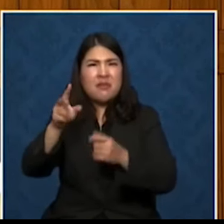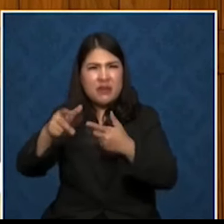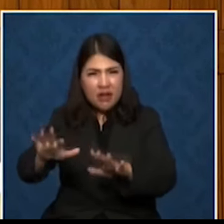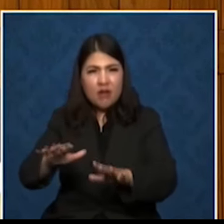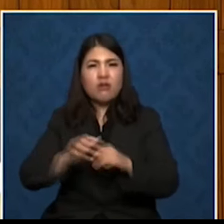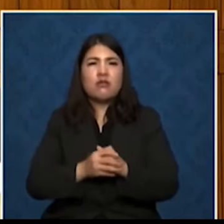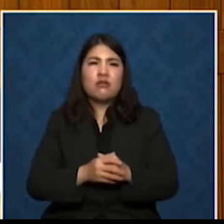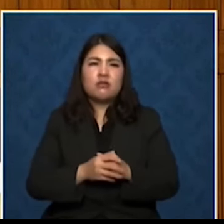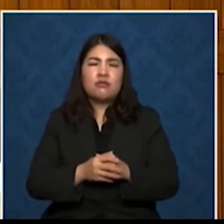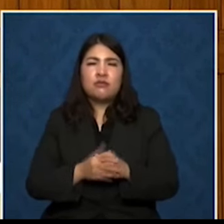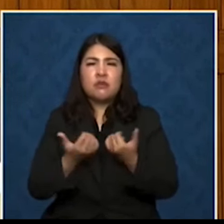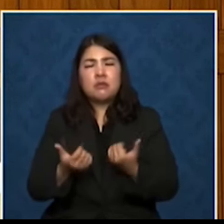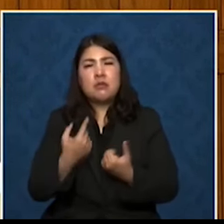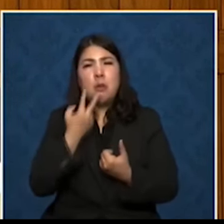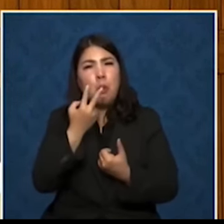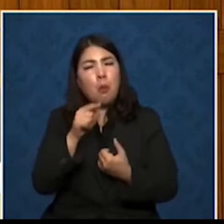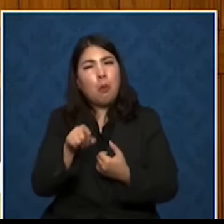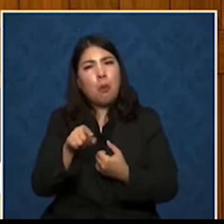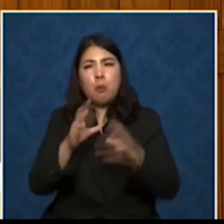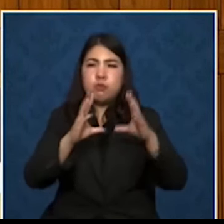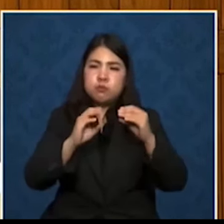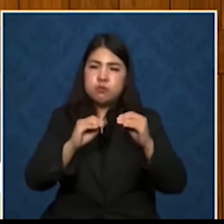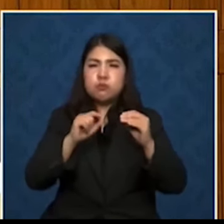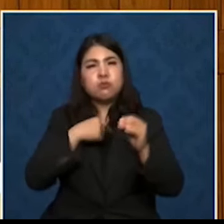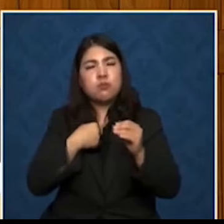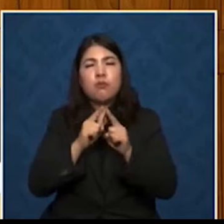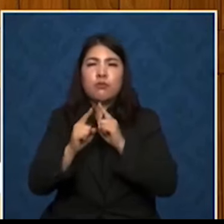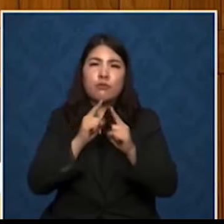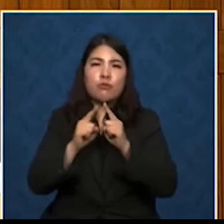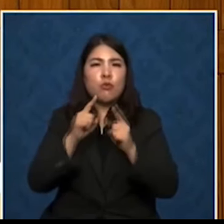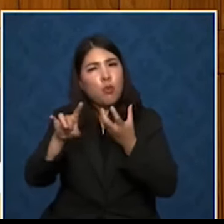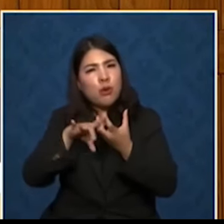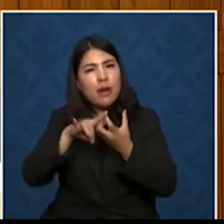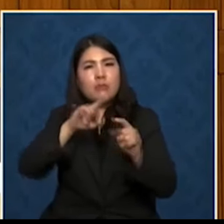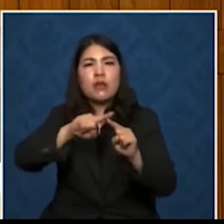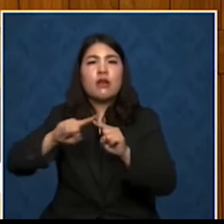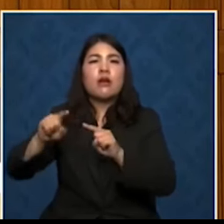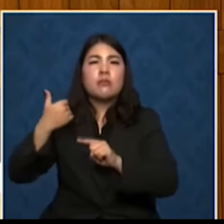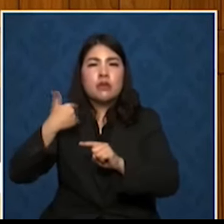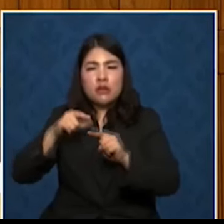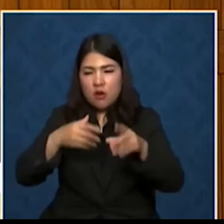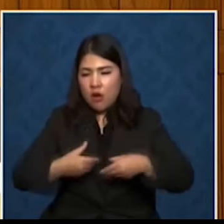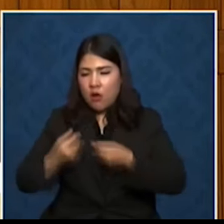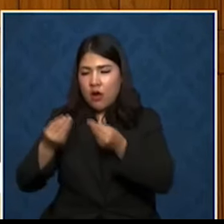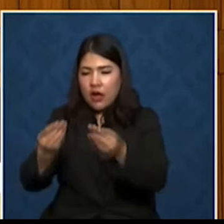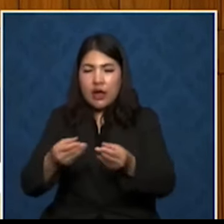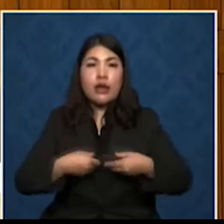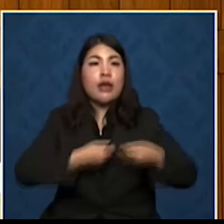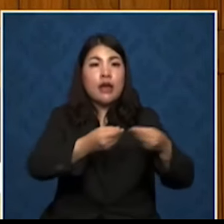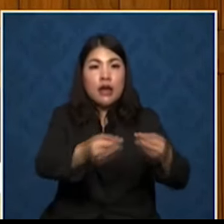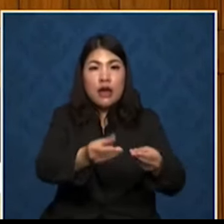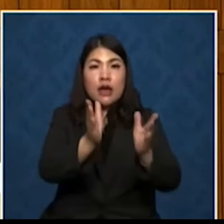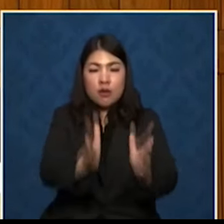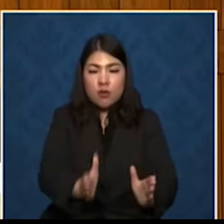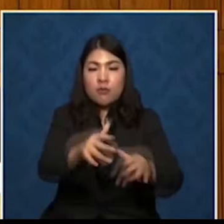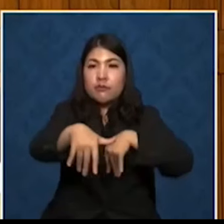ทิ้แต่ละอก็เต็ไปด้วยคุณภาพเต็ไปด้วยขั้นตอนต่ไปทเราจะสามาถนำมาให้ประโยคกพี่น้ประชาชนทุคน